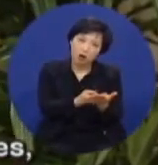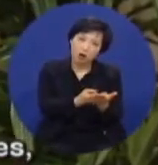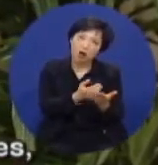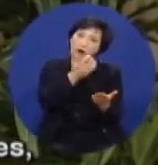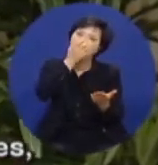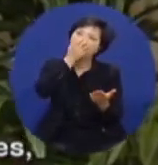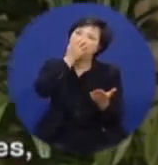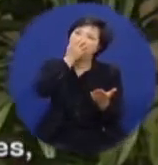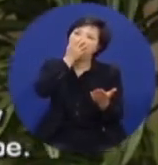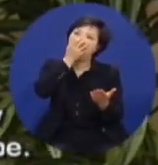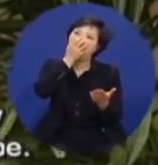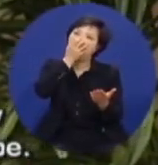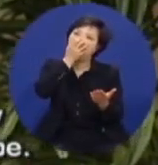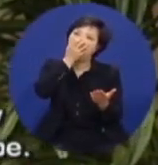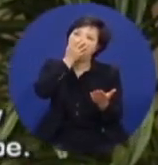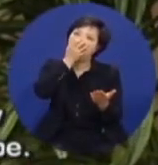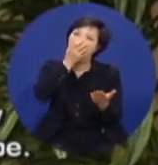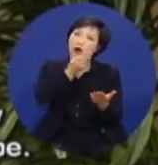won